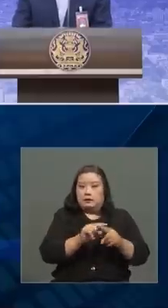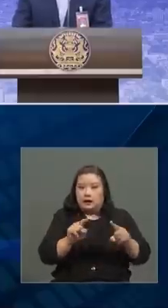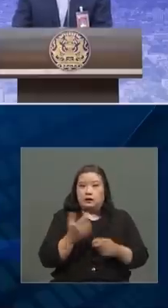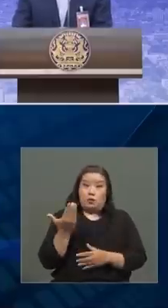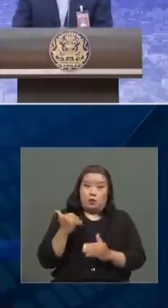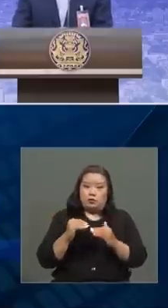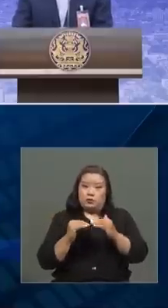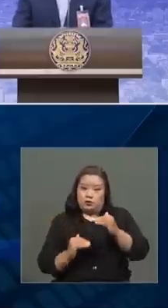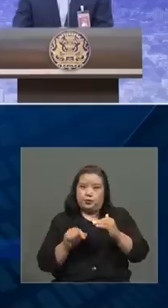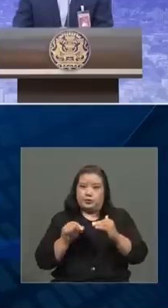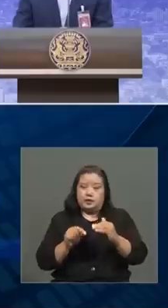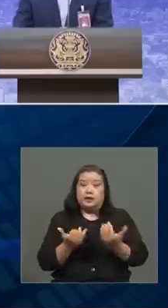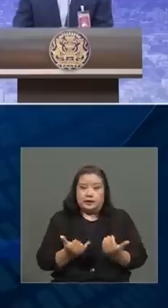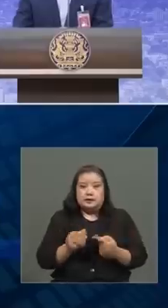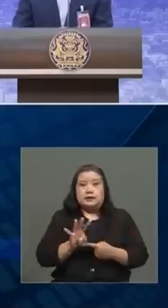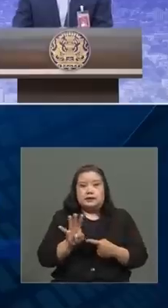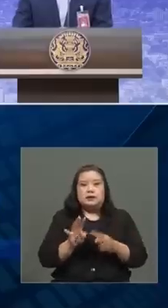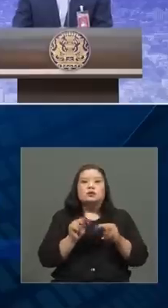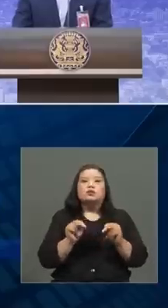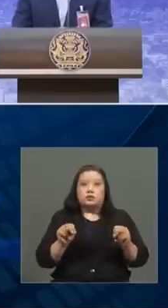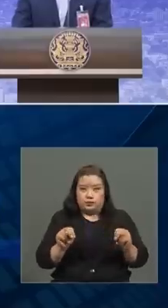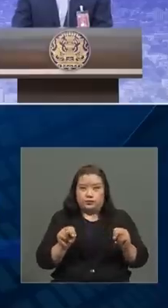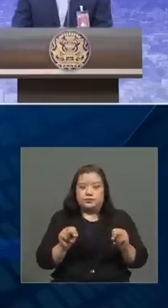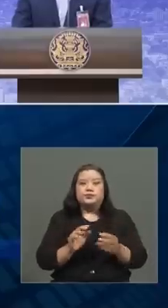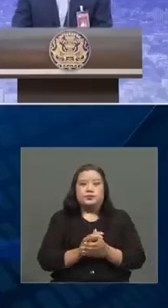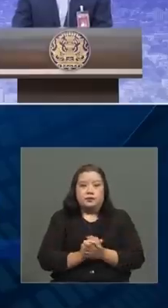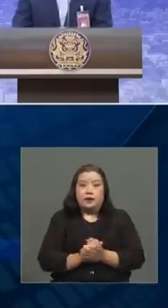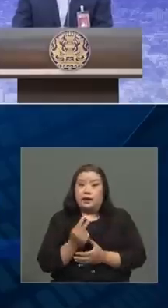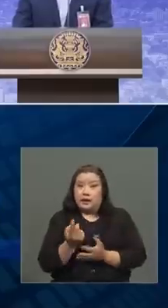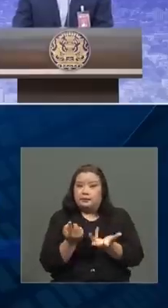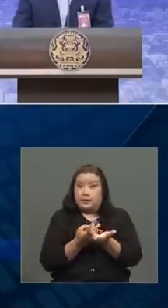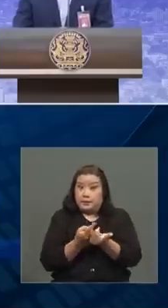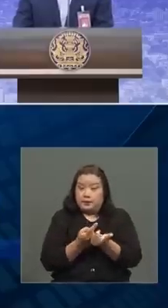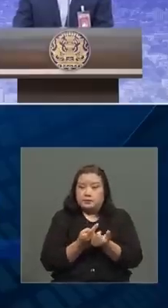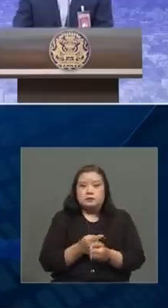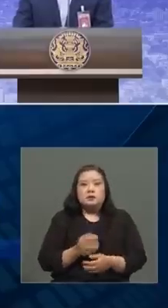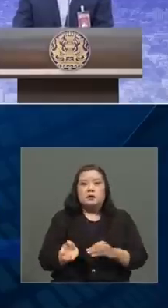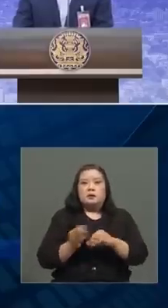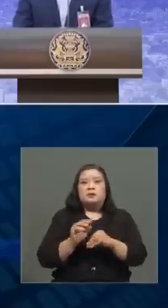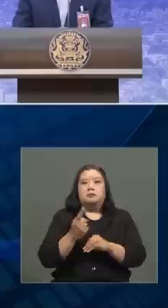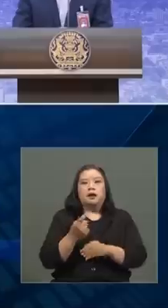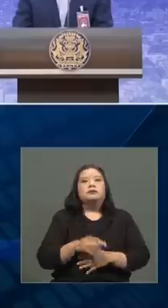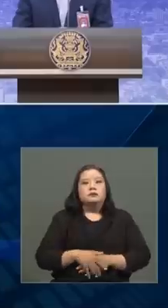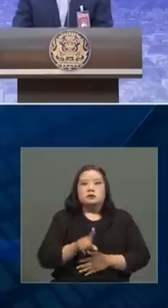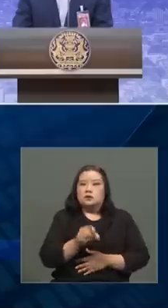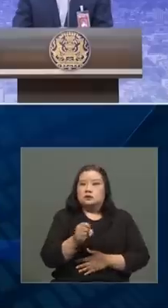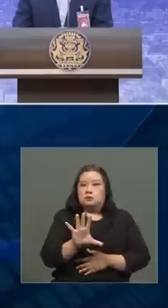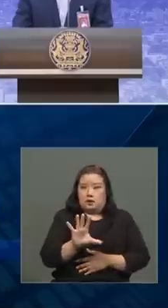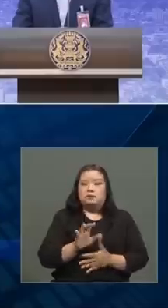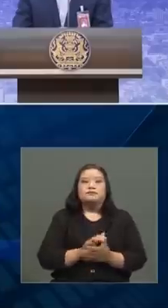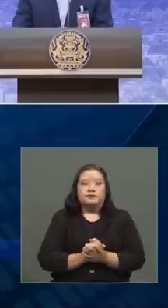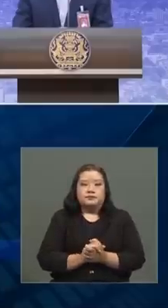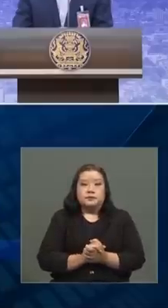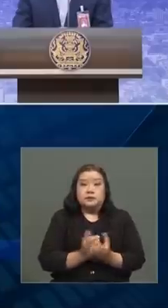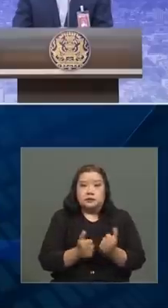รถลงจากเดิมนะครับอันดับที่ 4คือนนทบุรีนะครับตัวเลขเพิ่มขึ้นจากเมื่อวานนี้เป็น 1 25จาก 96กับแล้ว